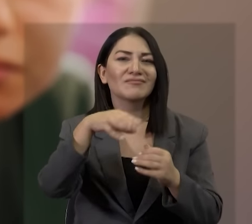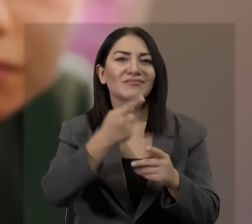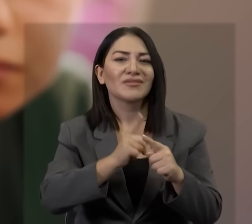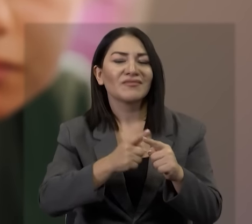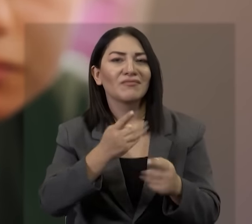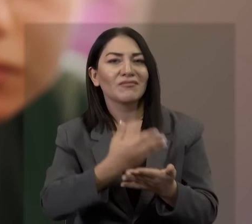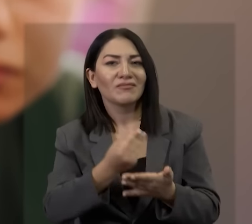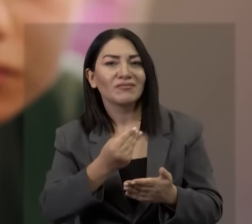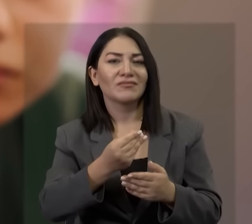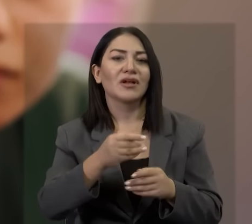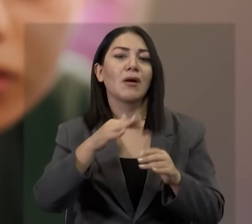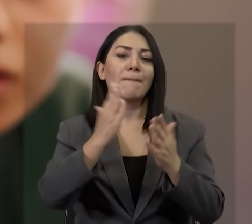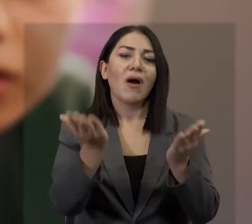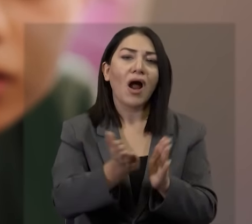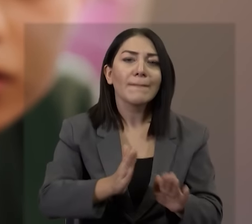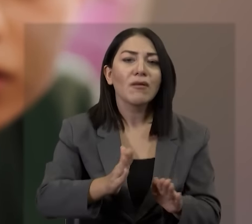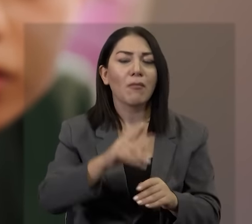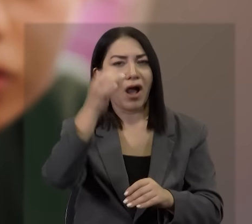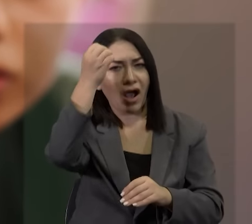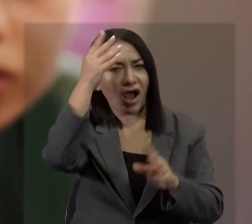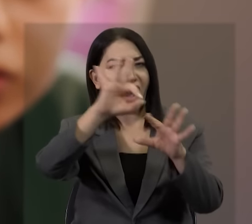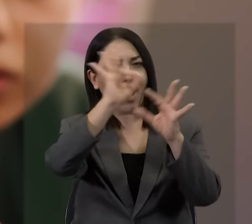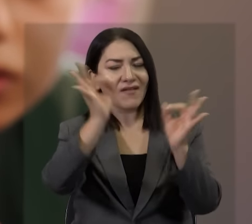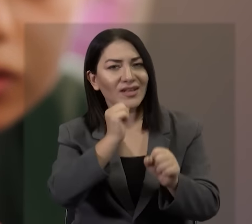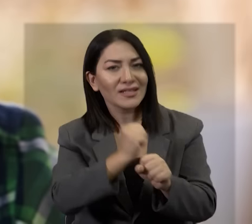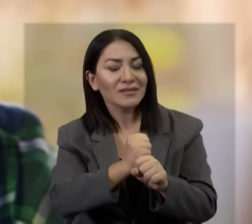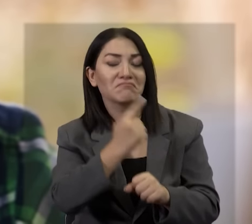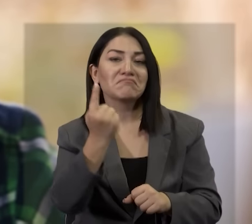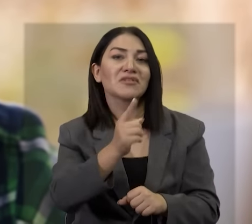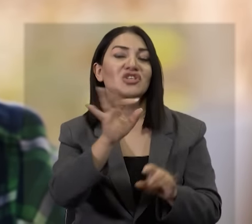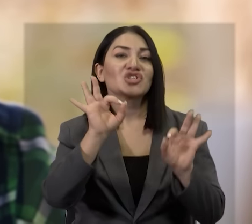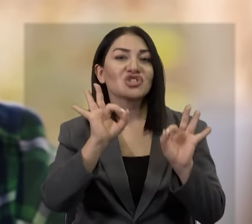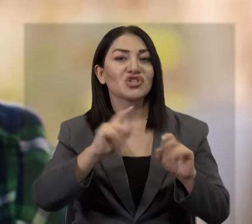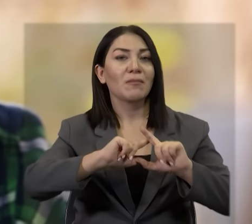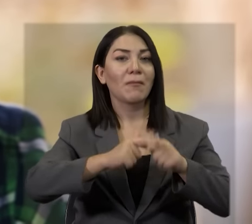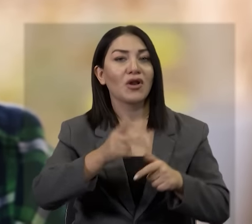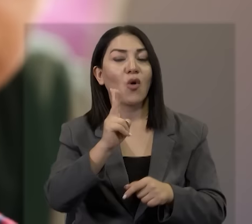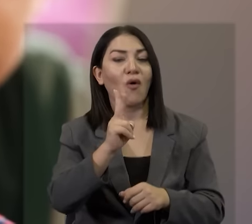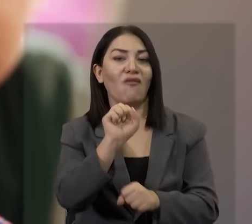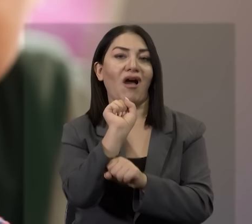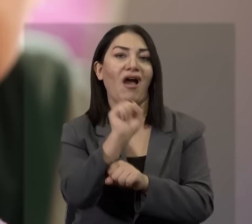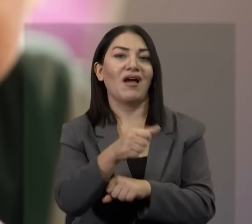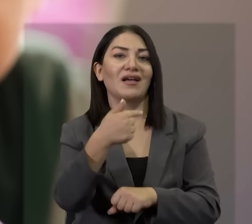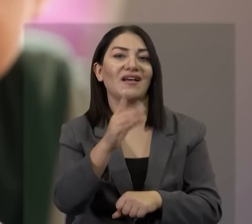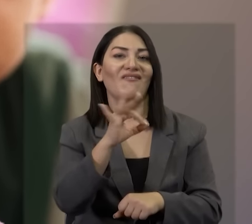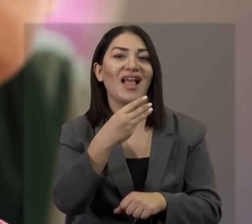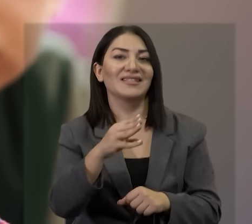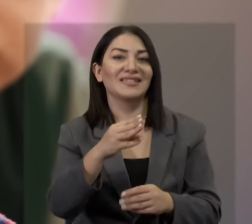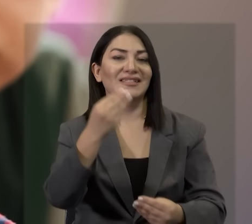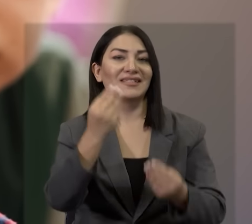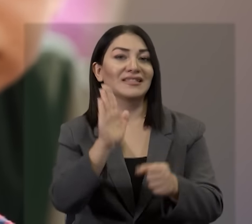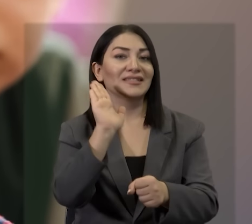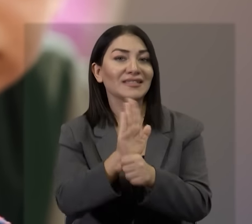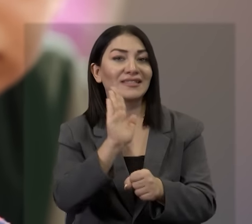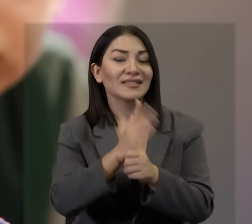միներալ, երկնային մարմին է, թե արվեստի գլուխգործոց։ Միակ ճիշտ պատասխանը կիմանան մեր քվեստկաղի հաղթողները։